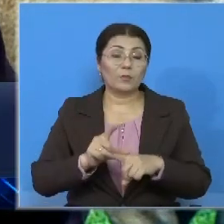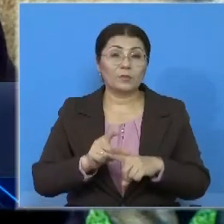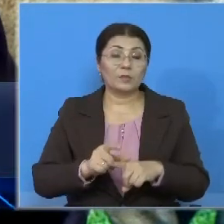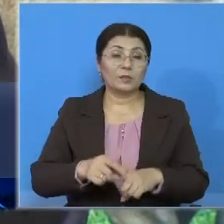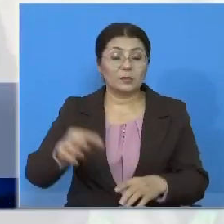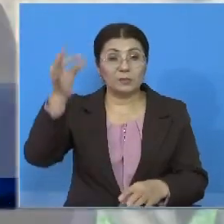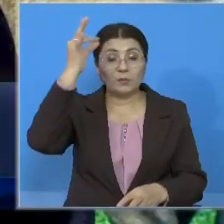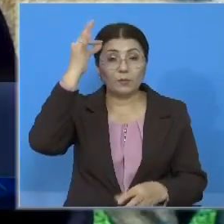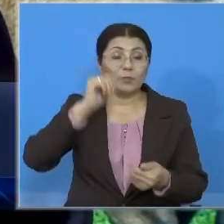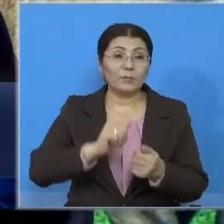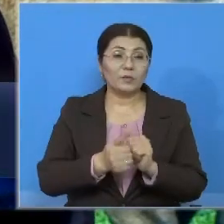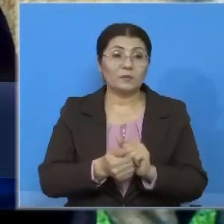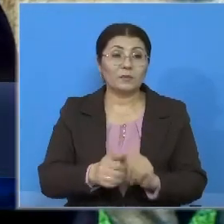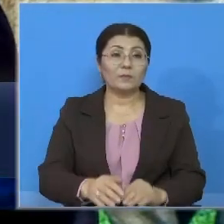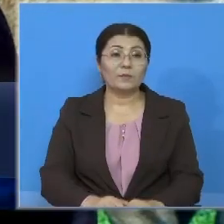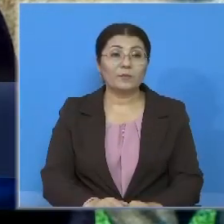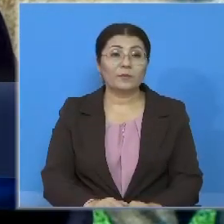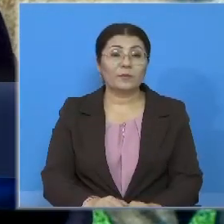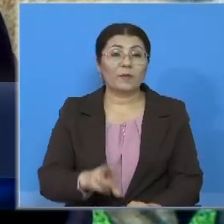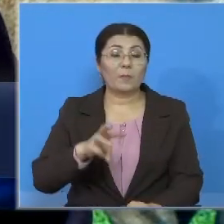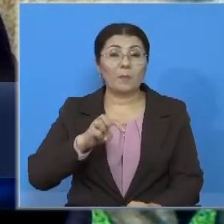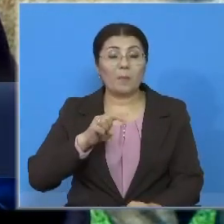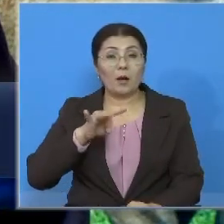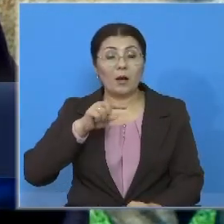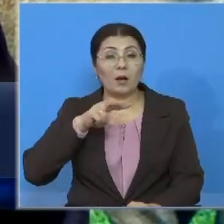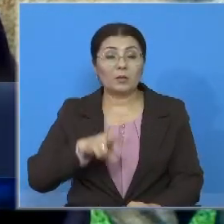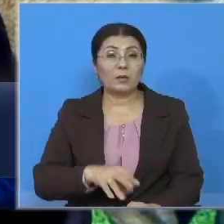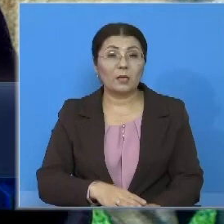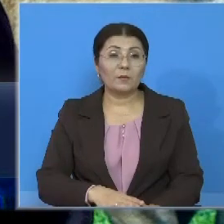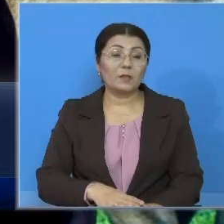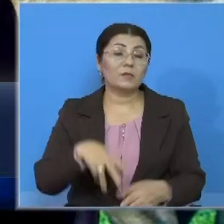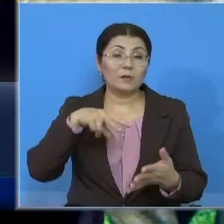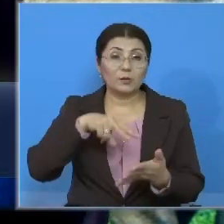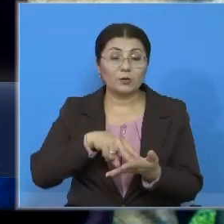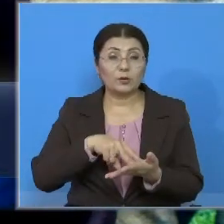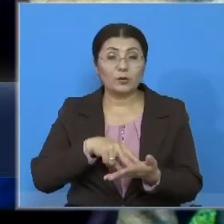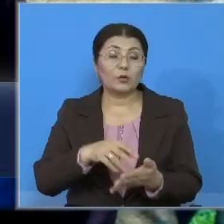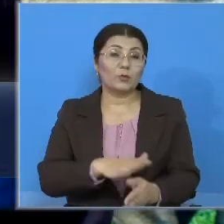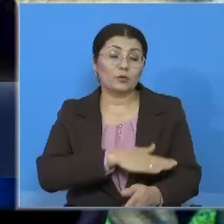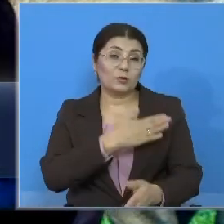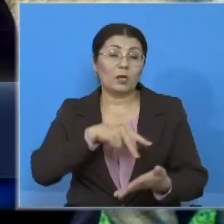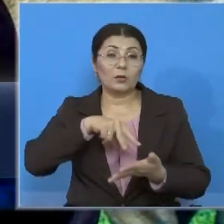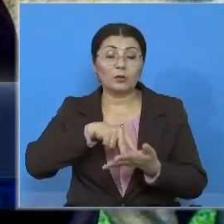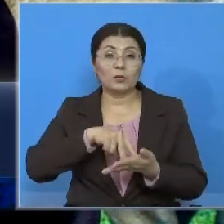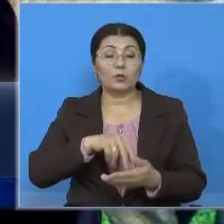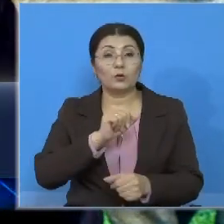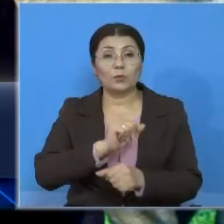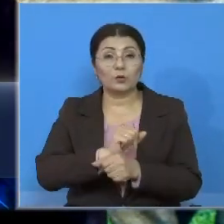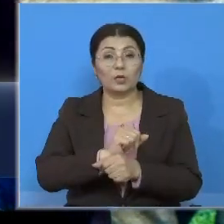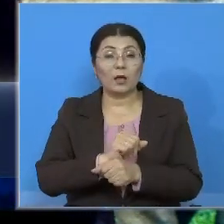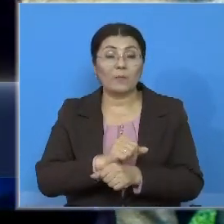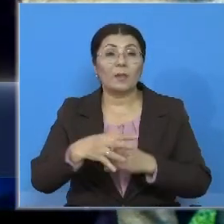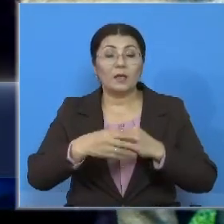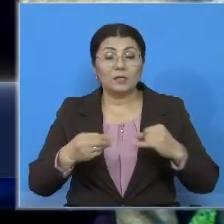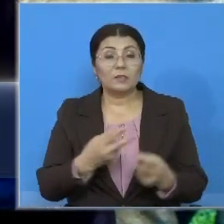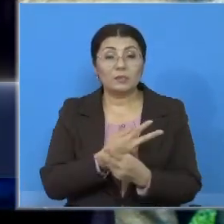тұр. Олар қамады. Сосын жерді искеді, жерді искеп, айналасына